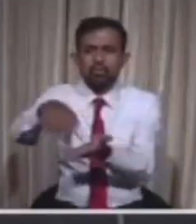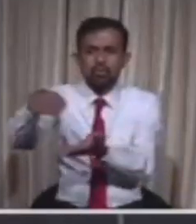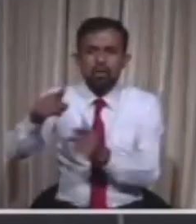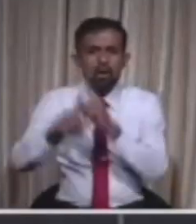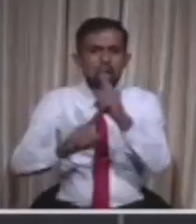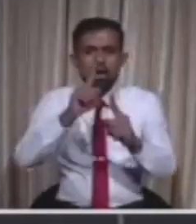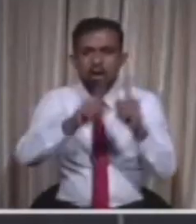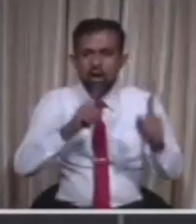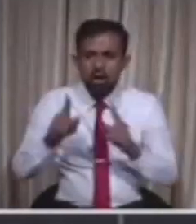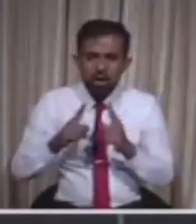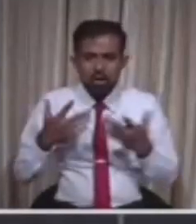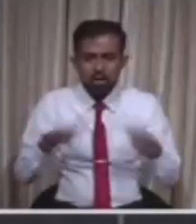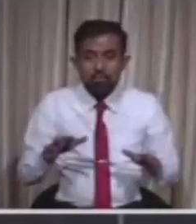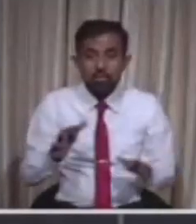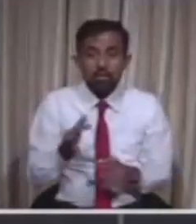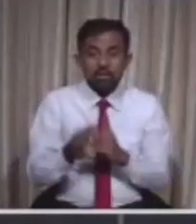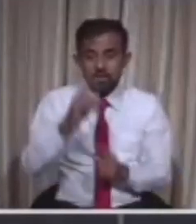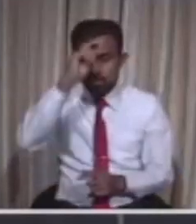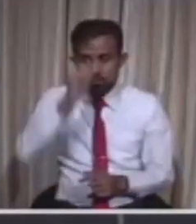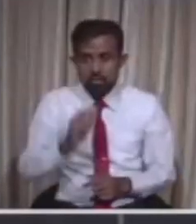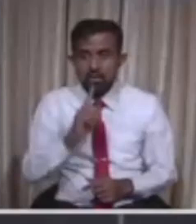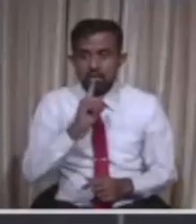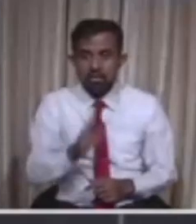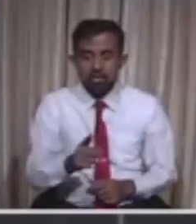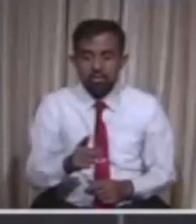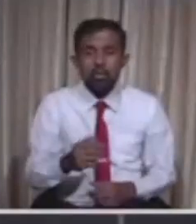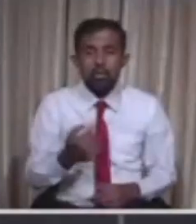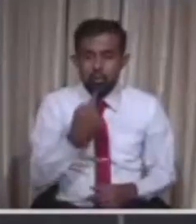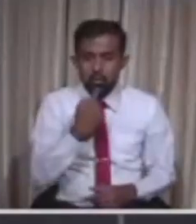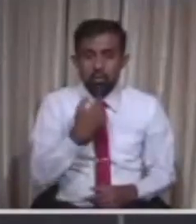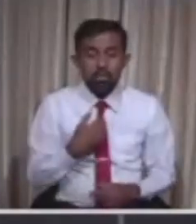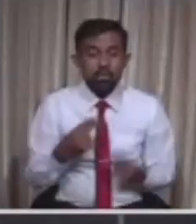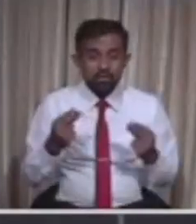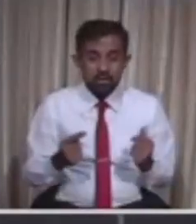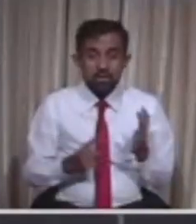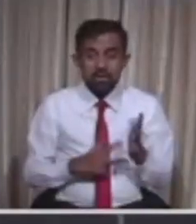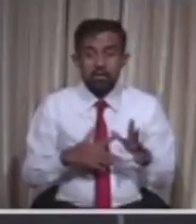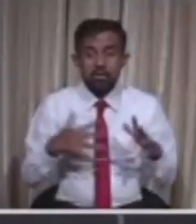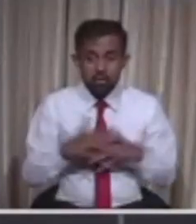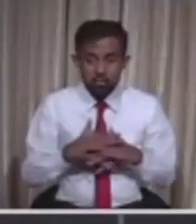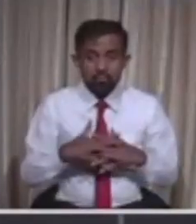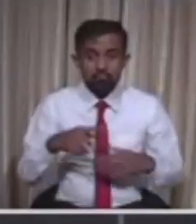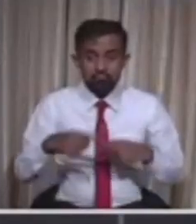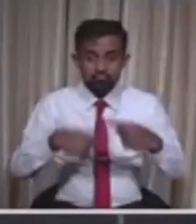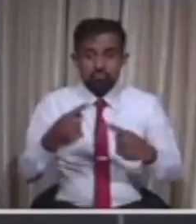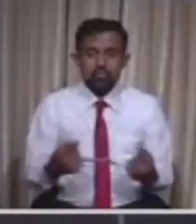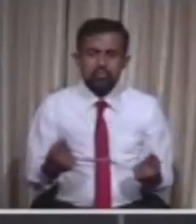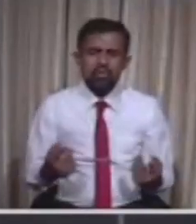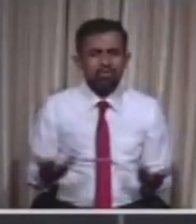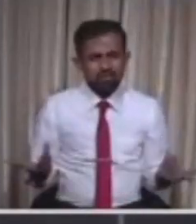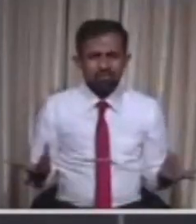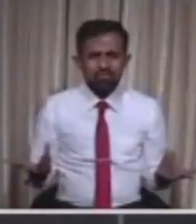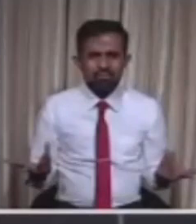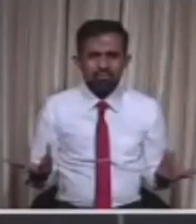ඒ තමයි ජනාධිපතිතුමා කියනවා, ඔව් අපිට දැන් හදිසි නීතිය පවත්වගෙන යන ඇත්ත වශයෙන්ම අවස්ථාවක් නැහැ. දැන්